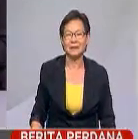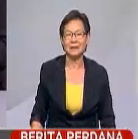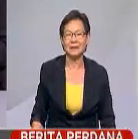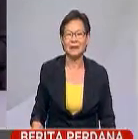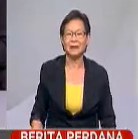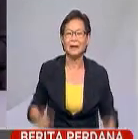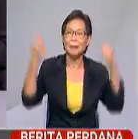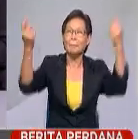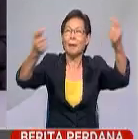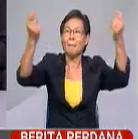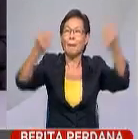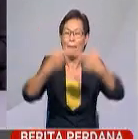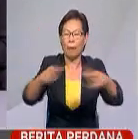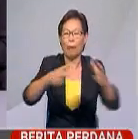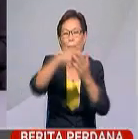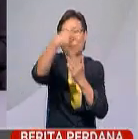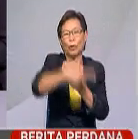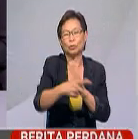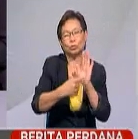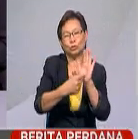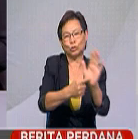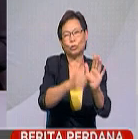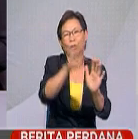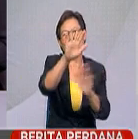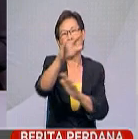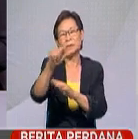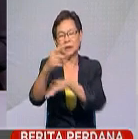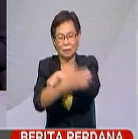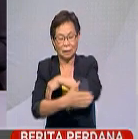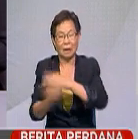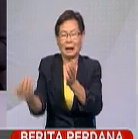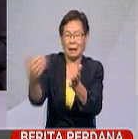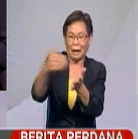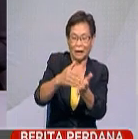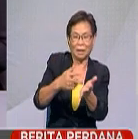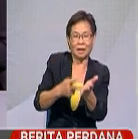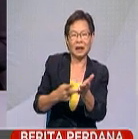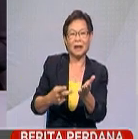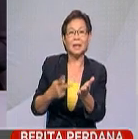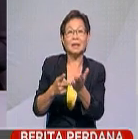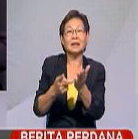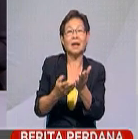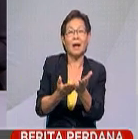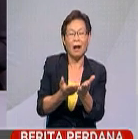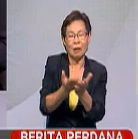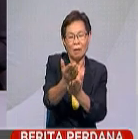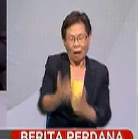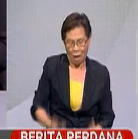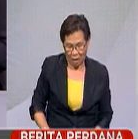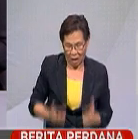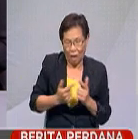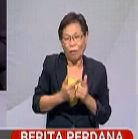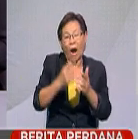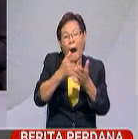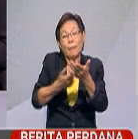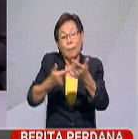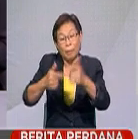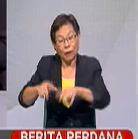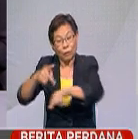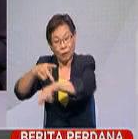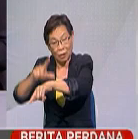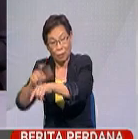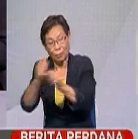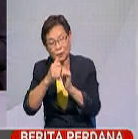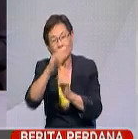Baik, sempena majlis pelancaran projek demonstrasi 5G negara, sekali lagi kita akan ke Langkawi untuk perkembangan semasa dari sana. Ya,